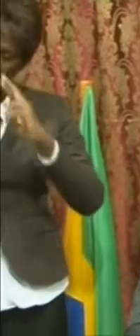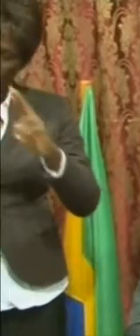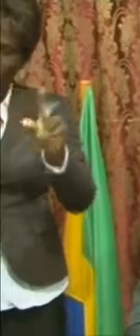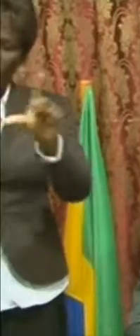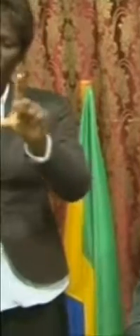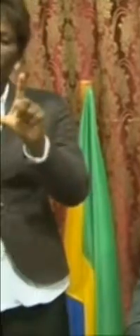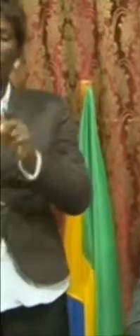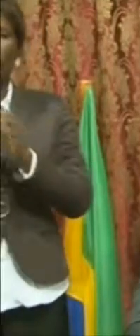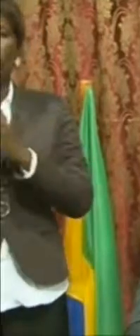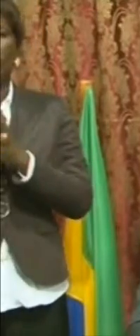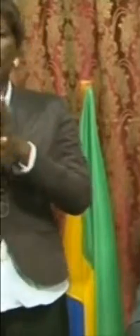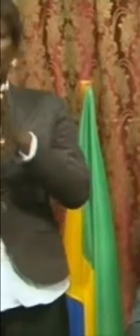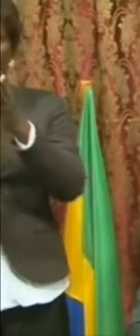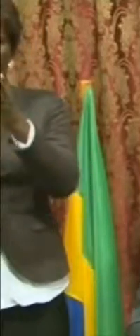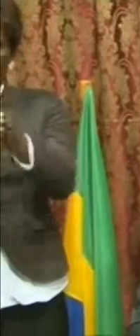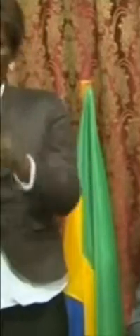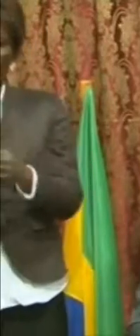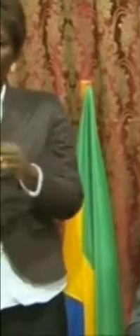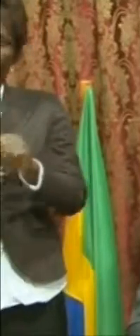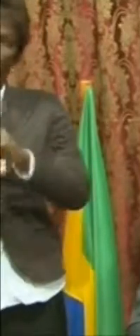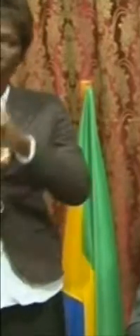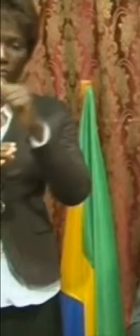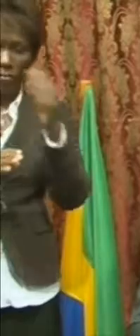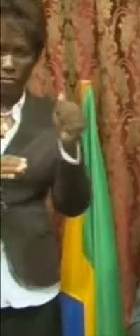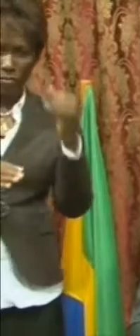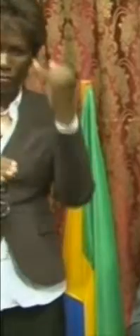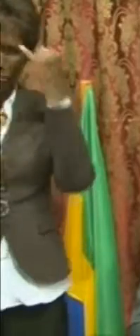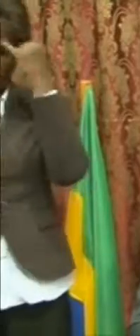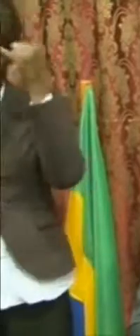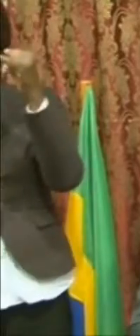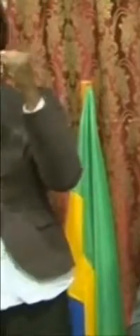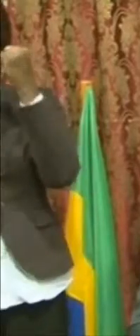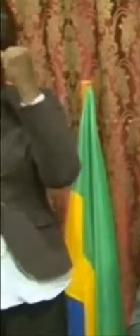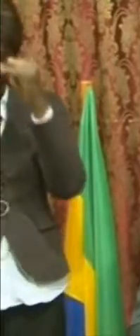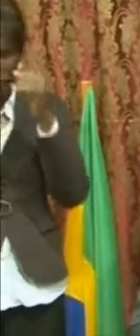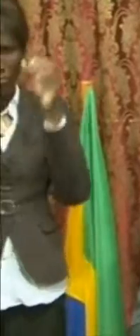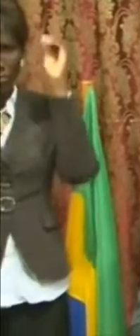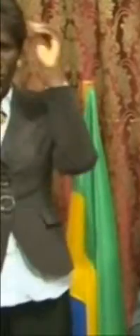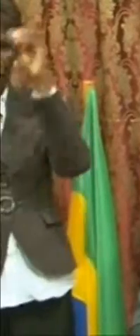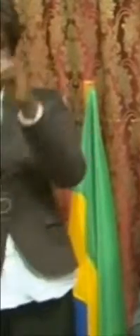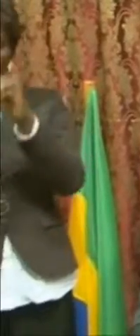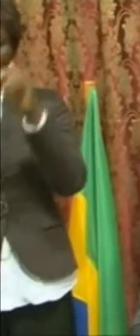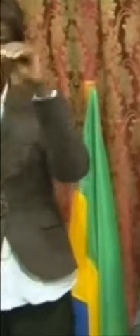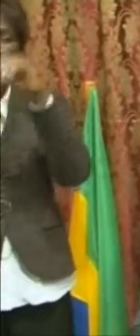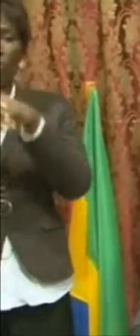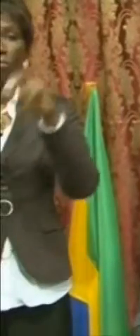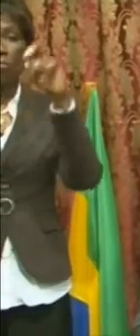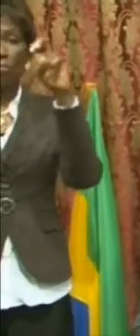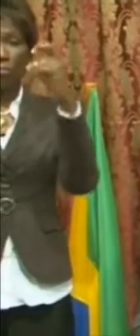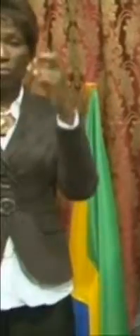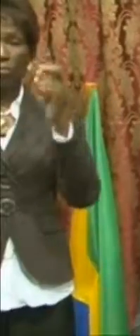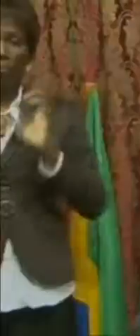internationaux, desquels sont inspirés bon nombre de dispositions contenues dans le titre préliminaire de notre Constitution.